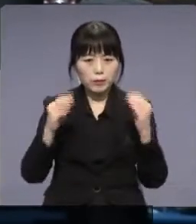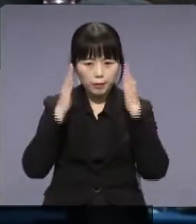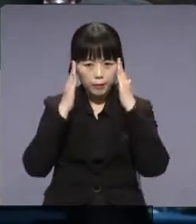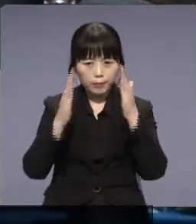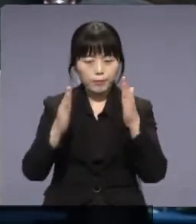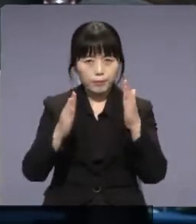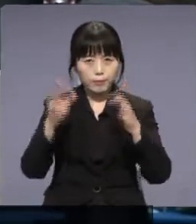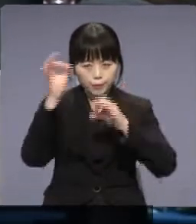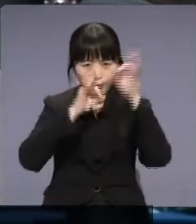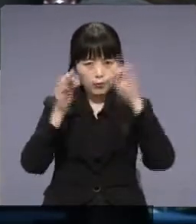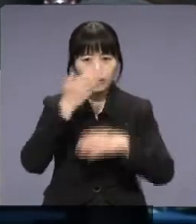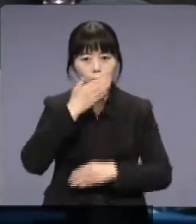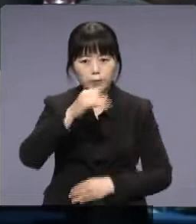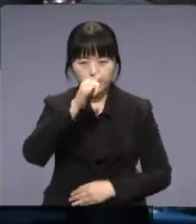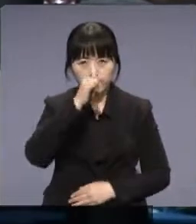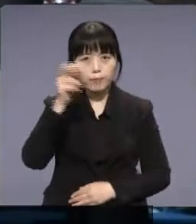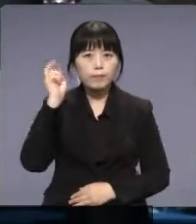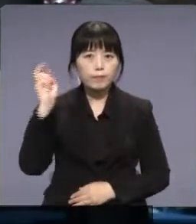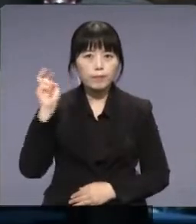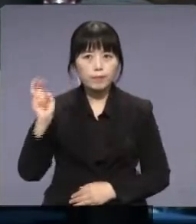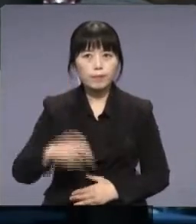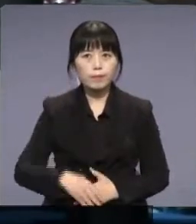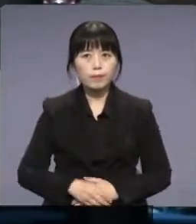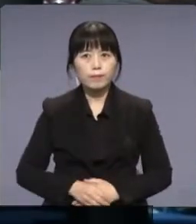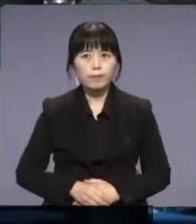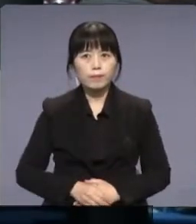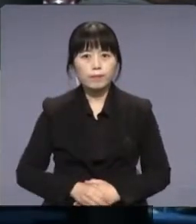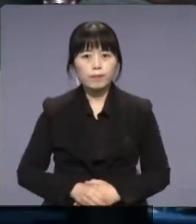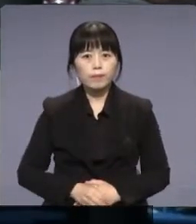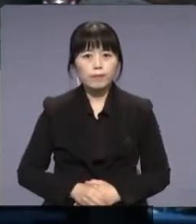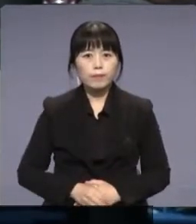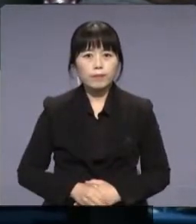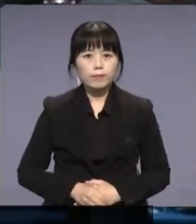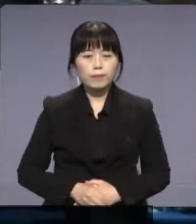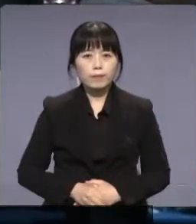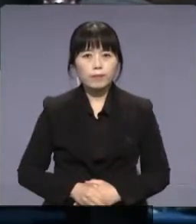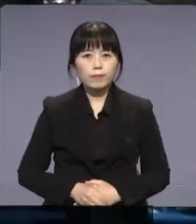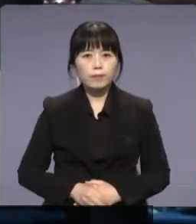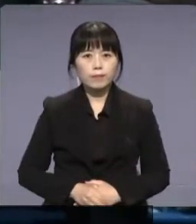올바른 해결 방향을 찾을 수 있는 것입니다.